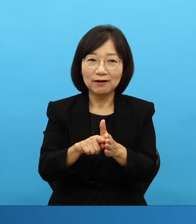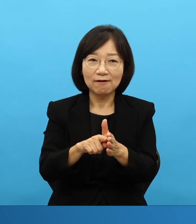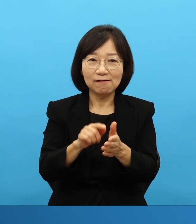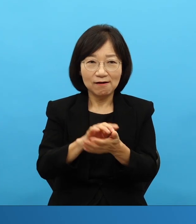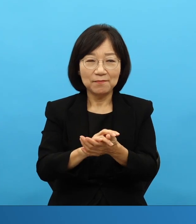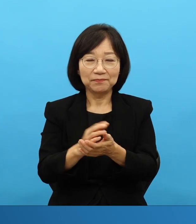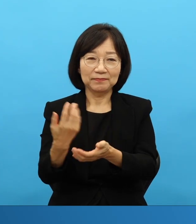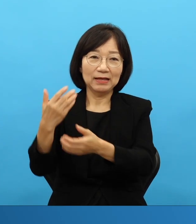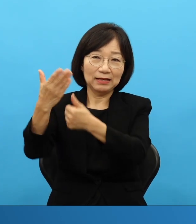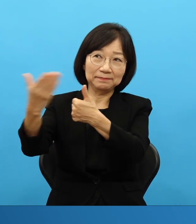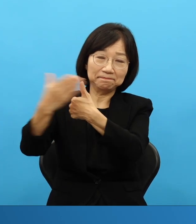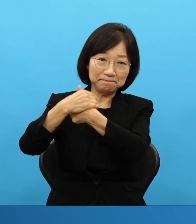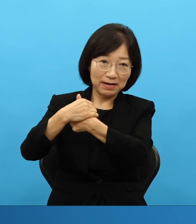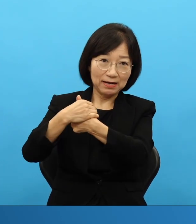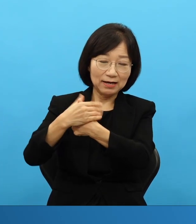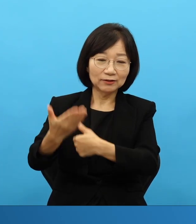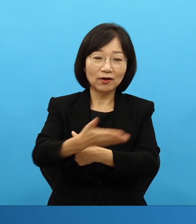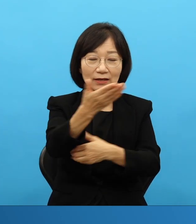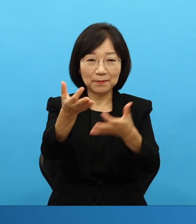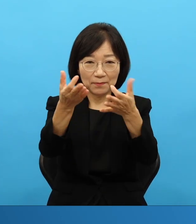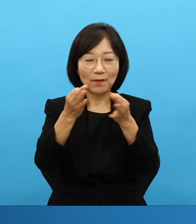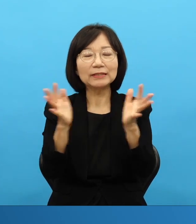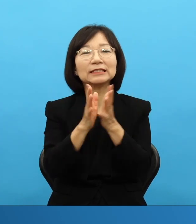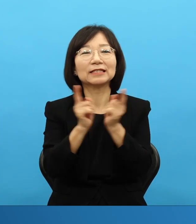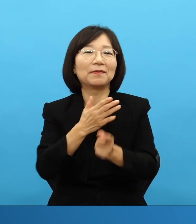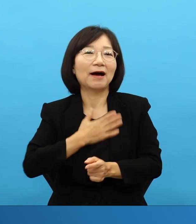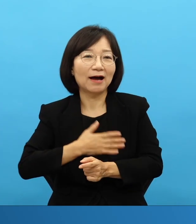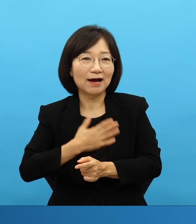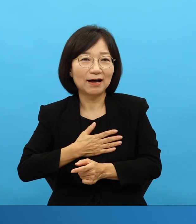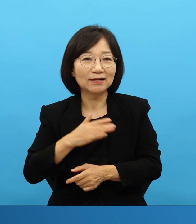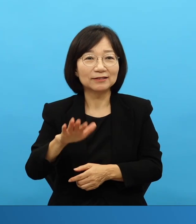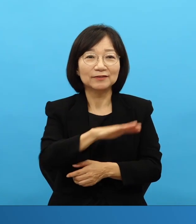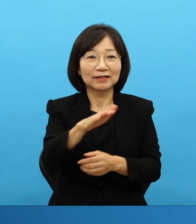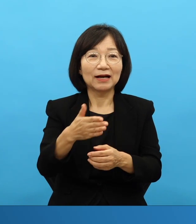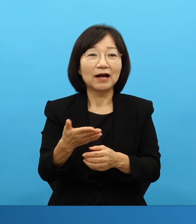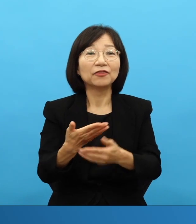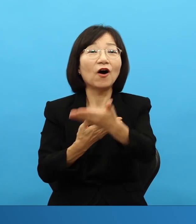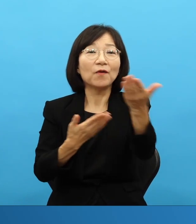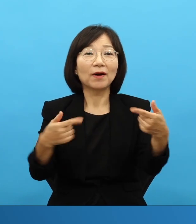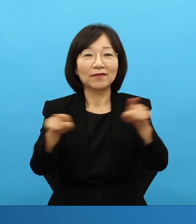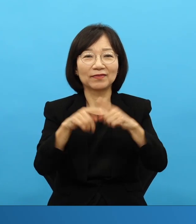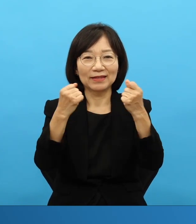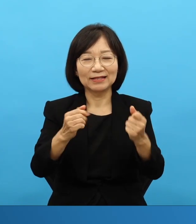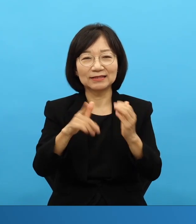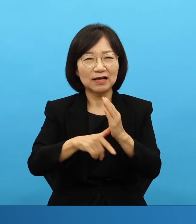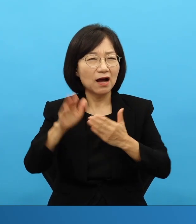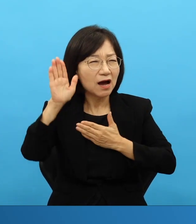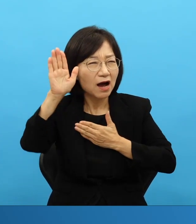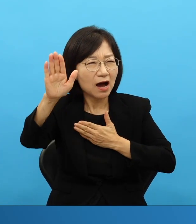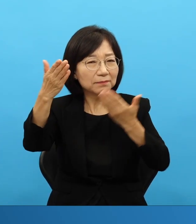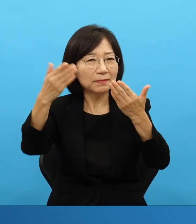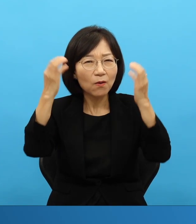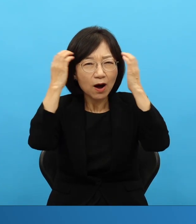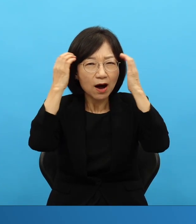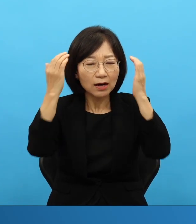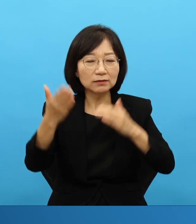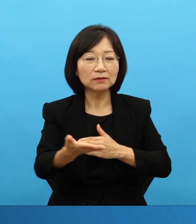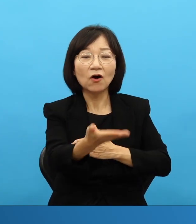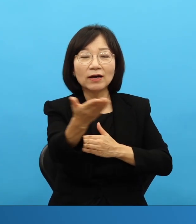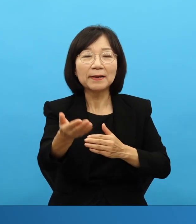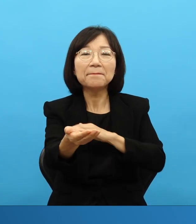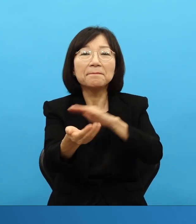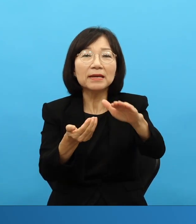말씀으로 인도해 주셔서 감사를 드립니다. Lord, we thank you so much because you continue to lead revenue, so the pulpit message that he gives is a word that is